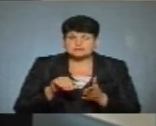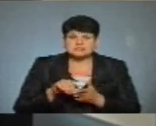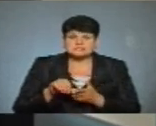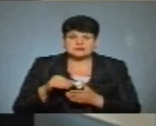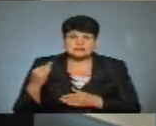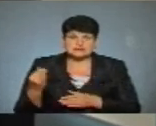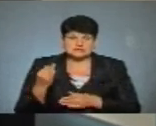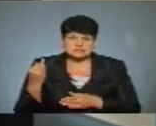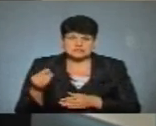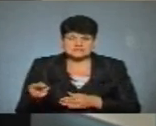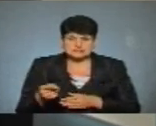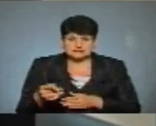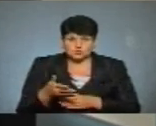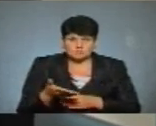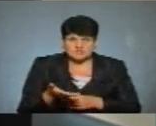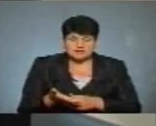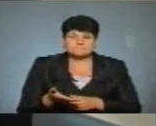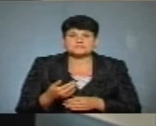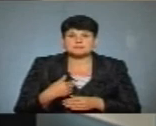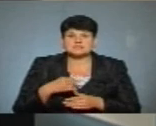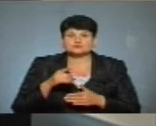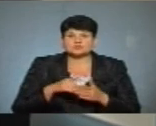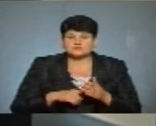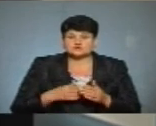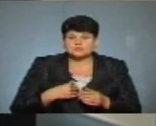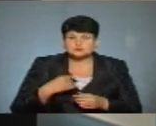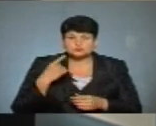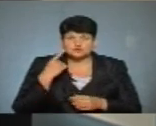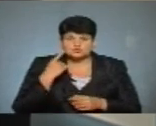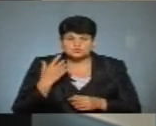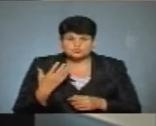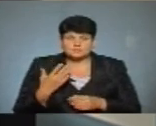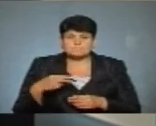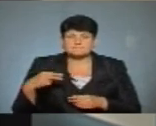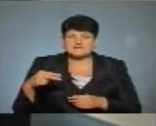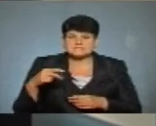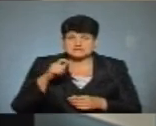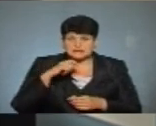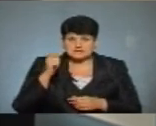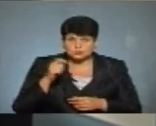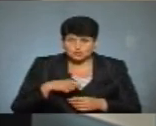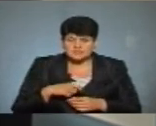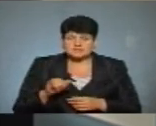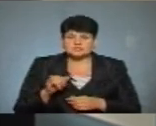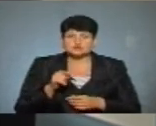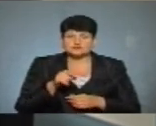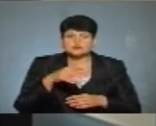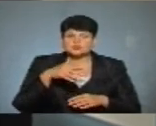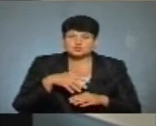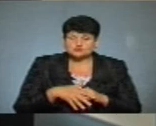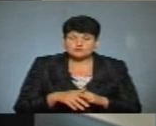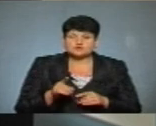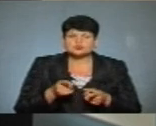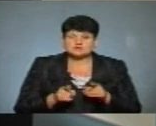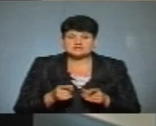представляють інтереси Тернопілля. Ми сподіваємося, що нас почує президент України і що він зрозуміє, що